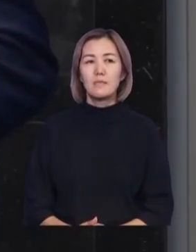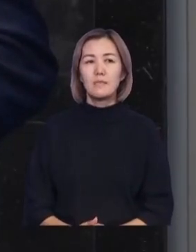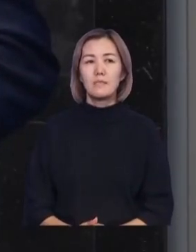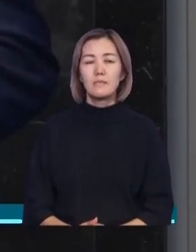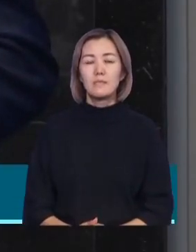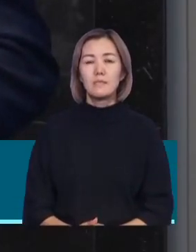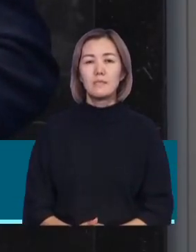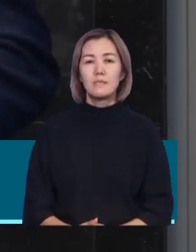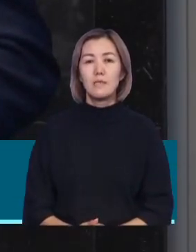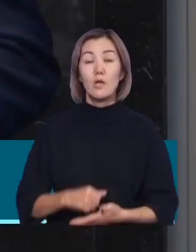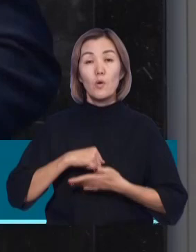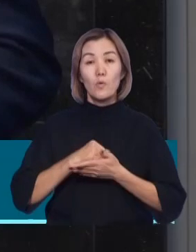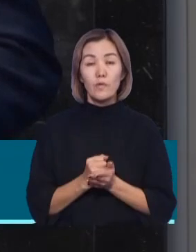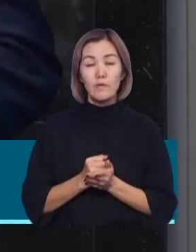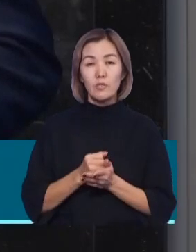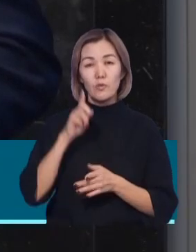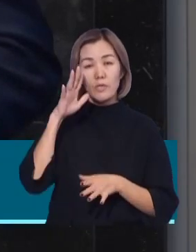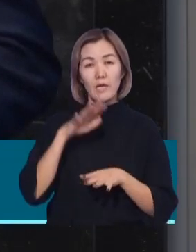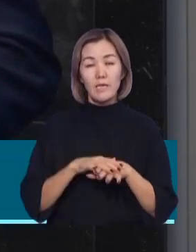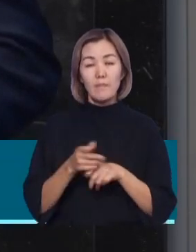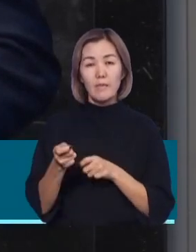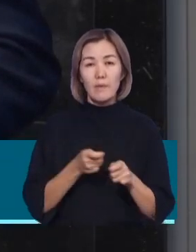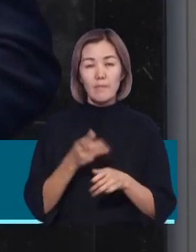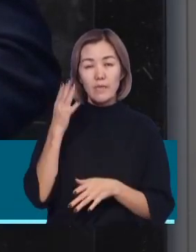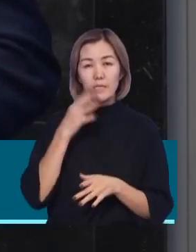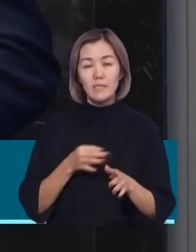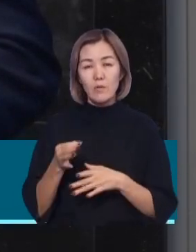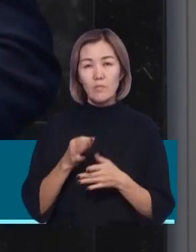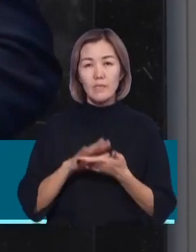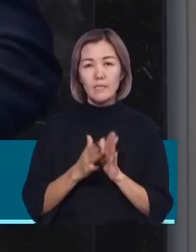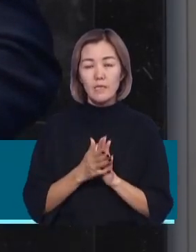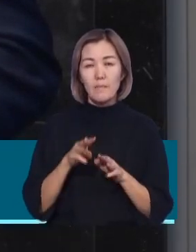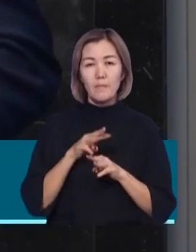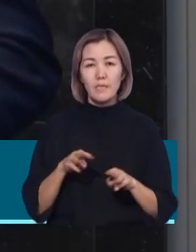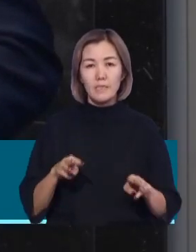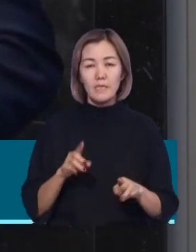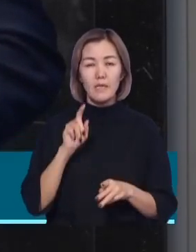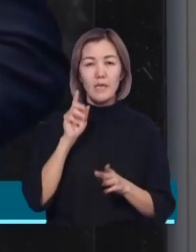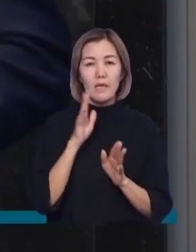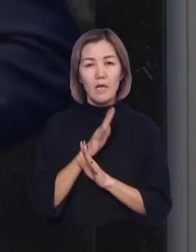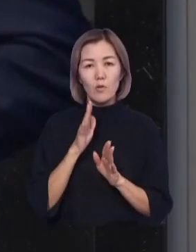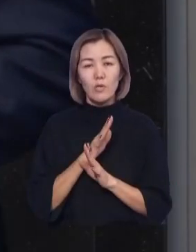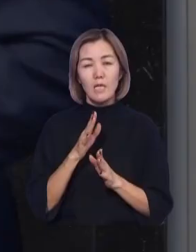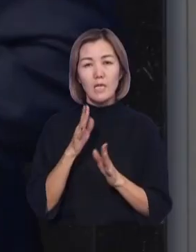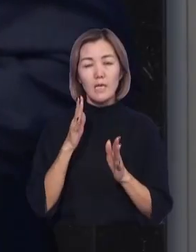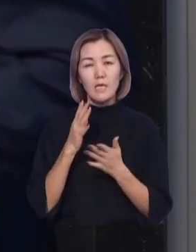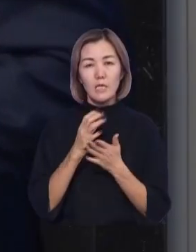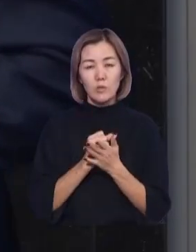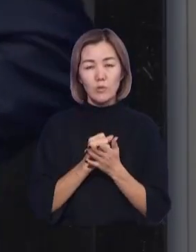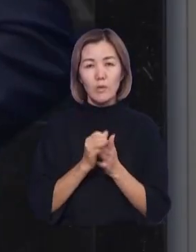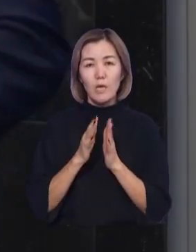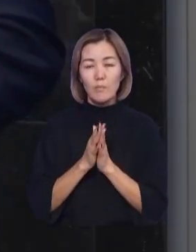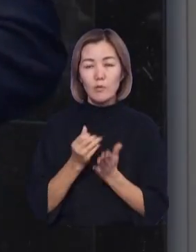работы утверждён ахматом Алматинской области и согласован с Министерством экологии и природных ресурсов